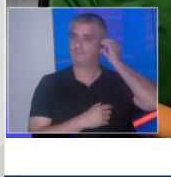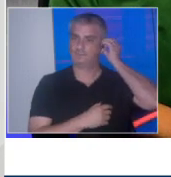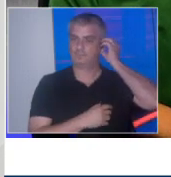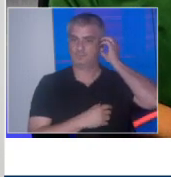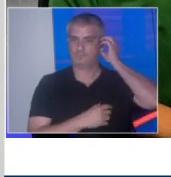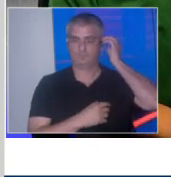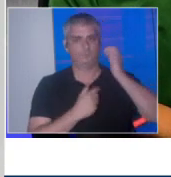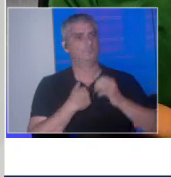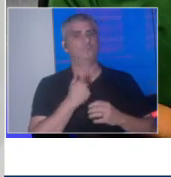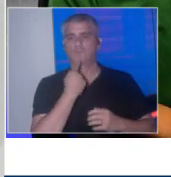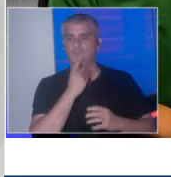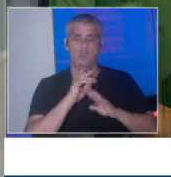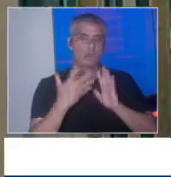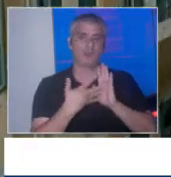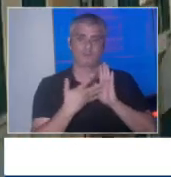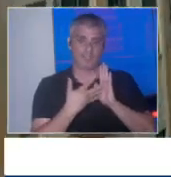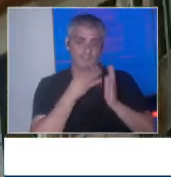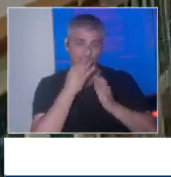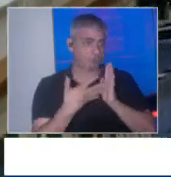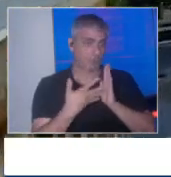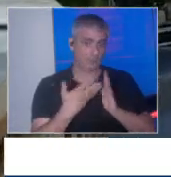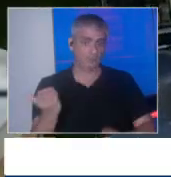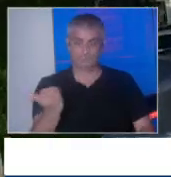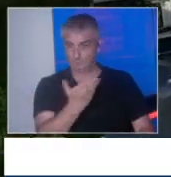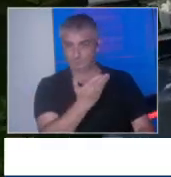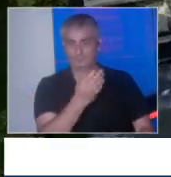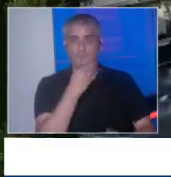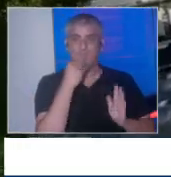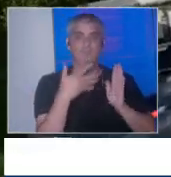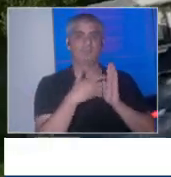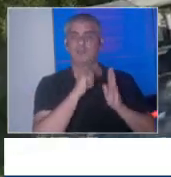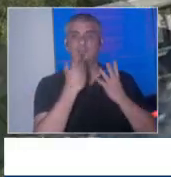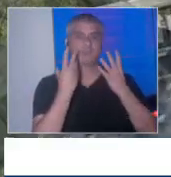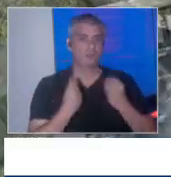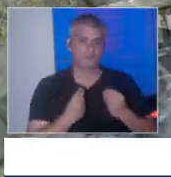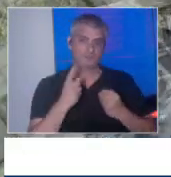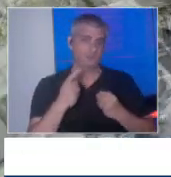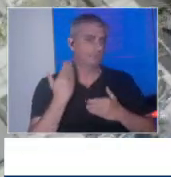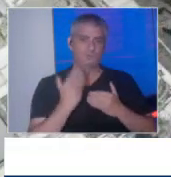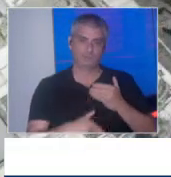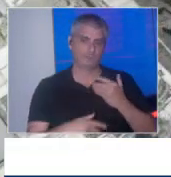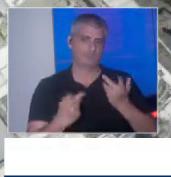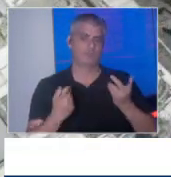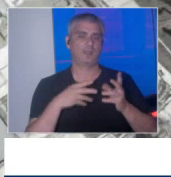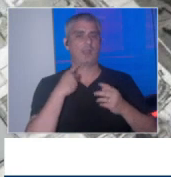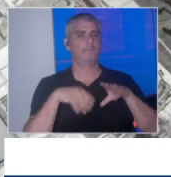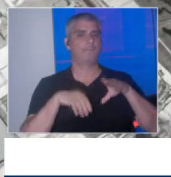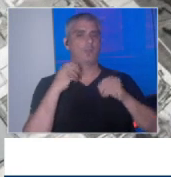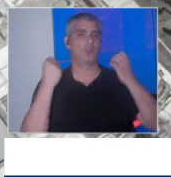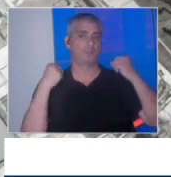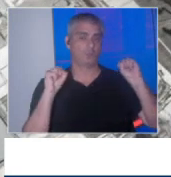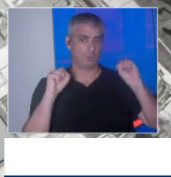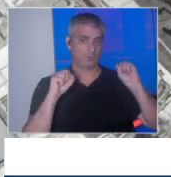מצוין. אז אני מפנה את כל הסקרים והסוקרים לסקר הטוב ביותר, שזה בסופו של דבר הבחירות הדמוקרטיות,